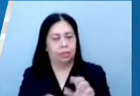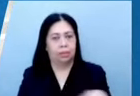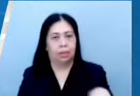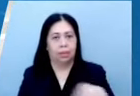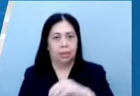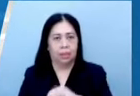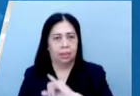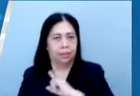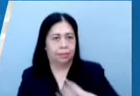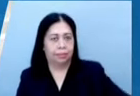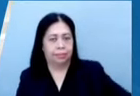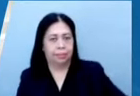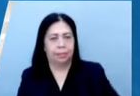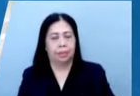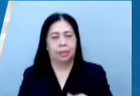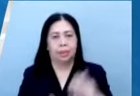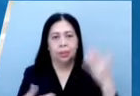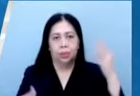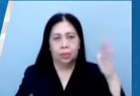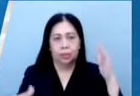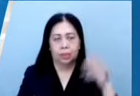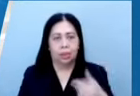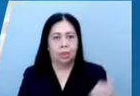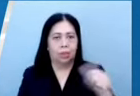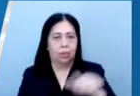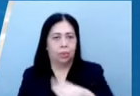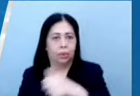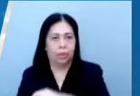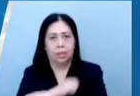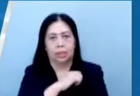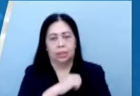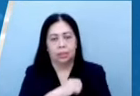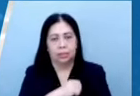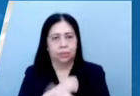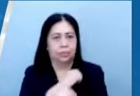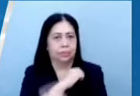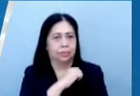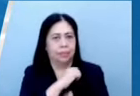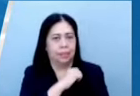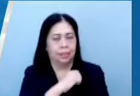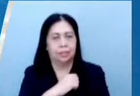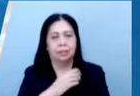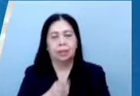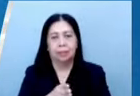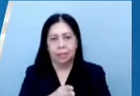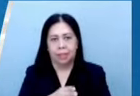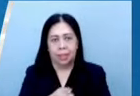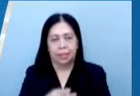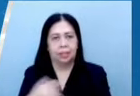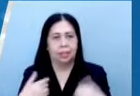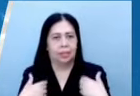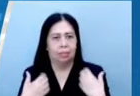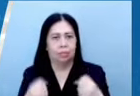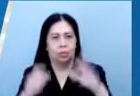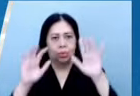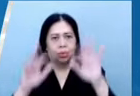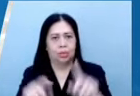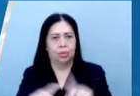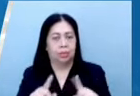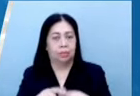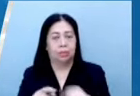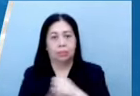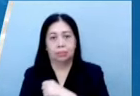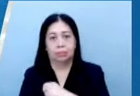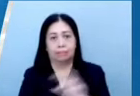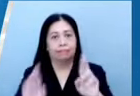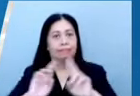Isabela, Cordillera, Aurora, Quezon, Zambales at Bataan. May malalakas na ulan sa ilang probinsya kaya maging handa